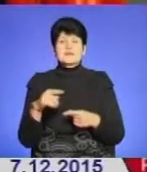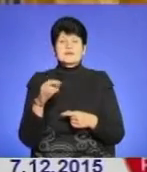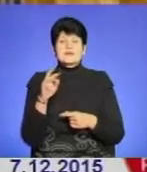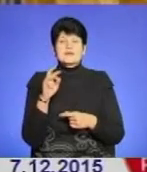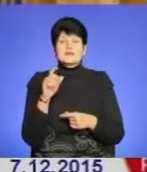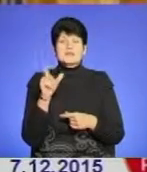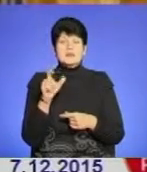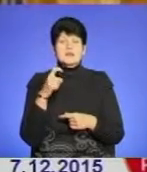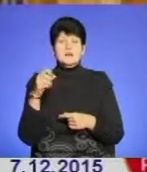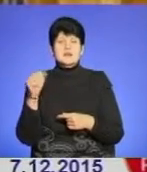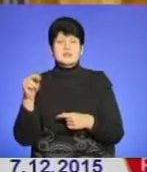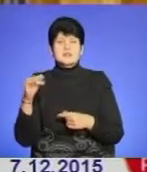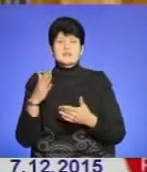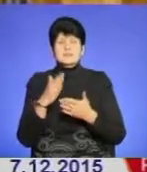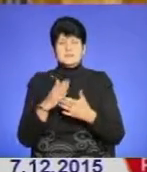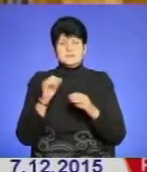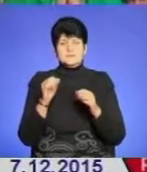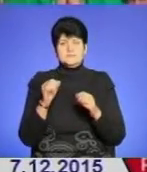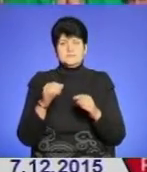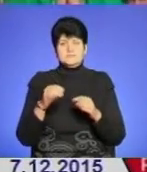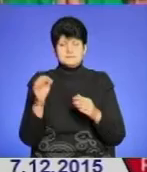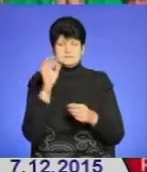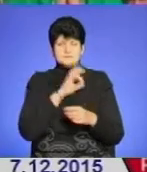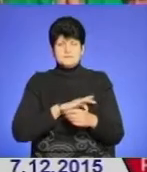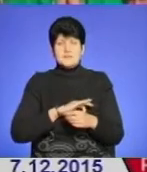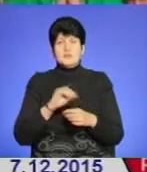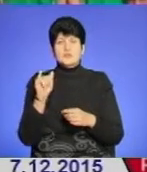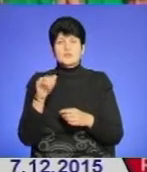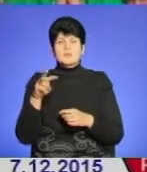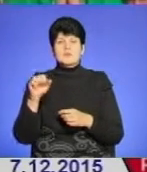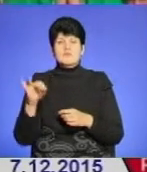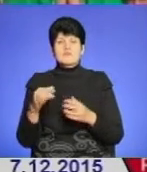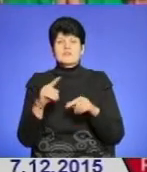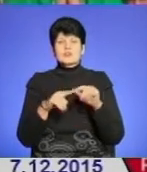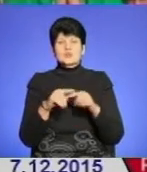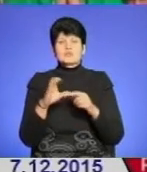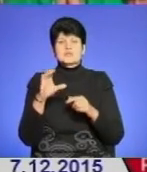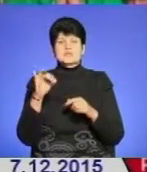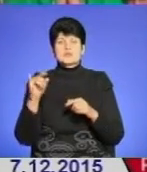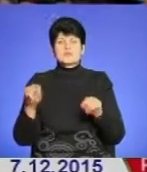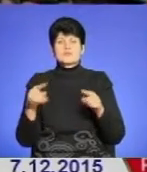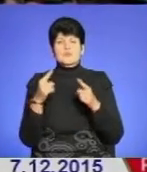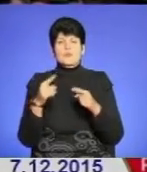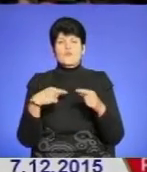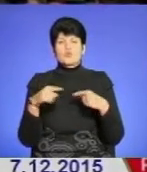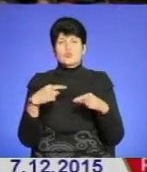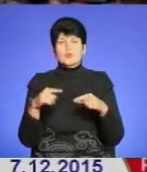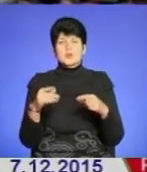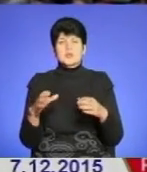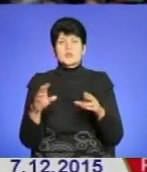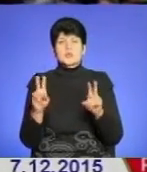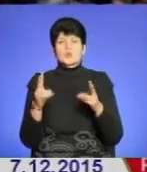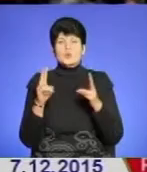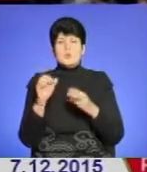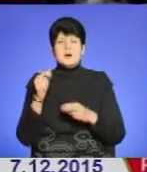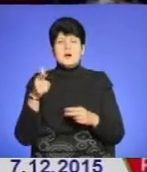Хачеріді, нині став у нагоді Іванові Марощуку. У рідному Синькові, що біля Городка, заснував футбольний клуб «Агро» та